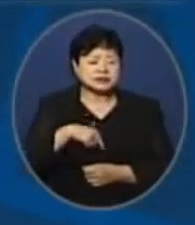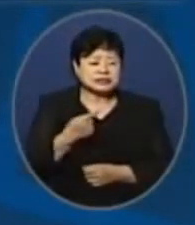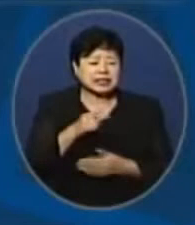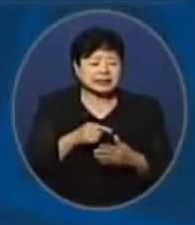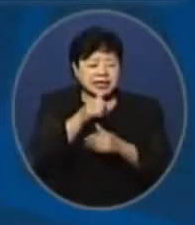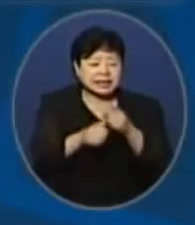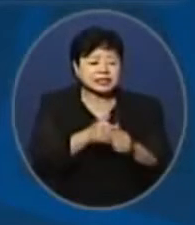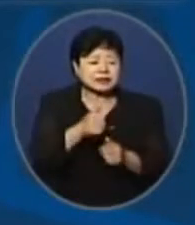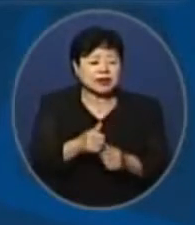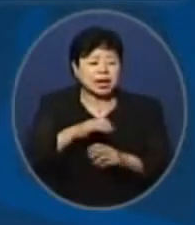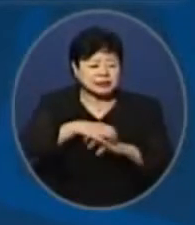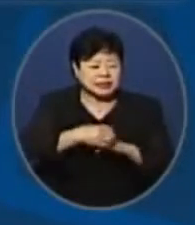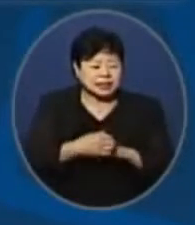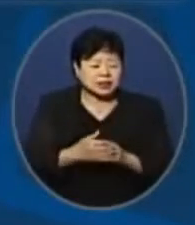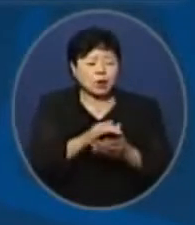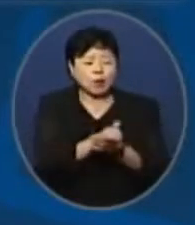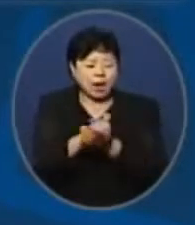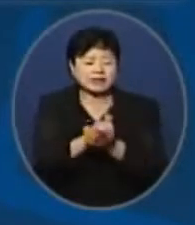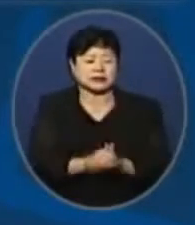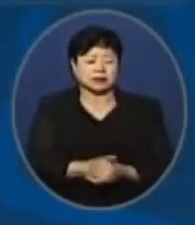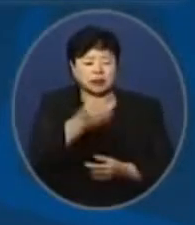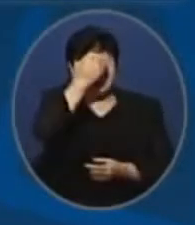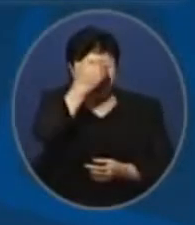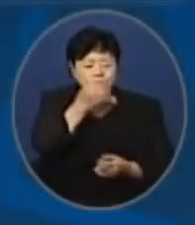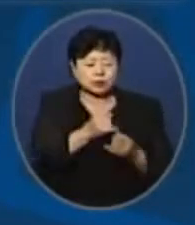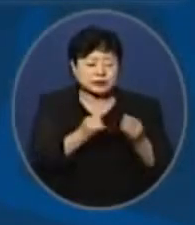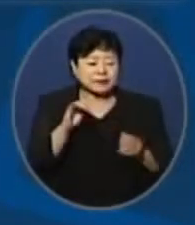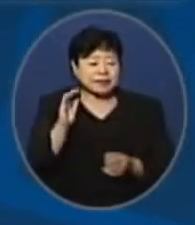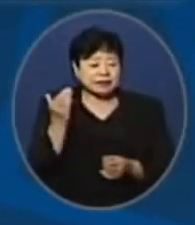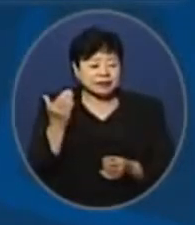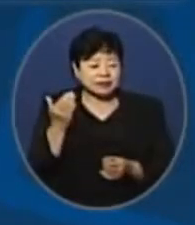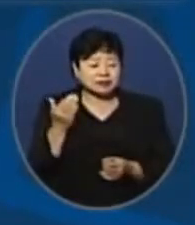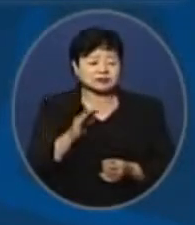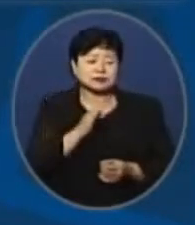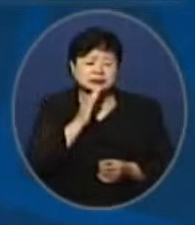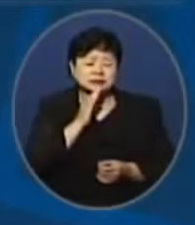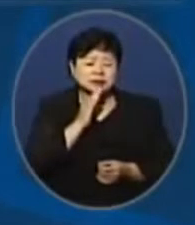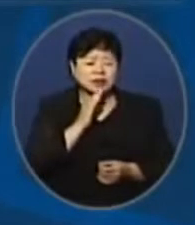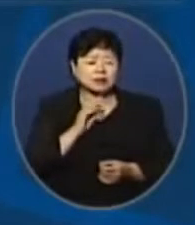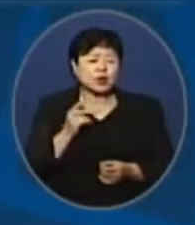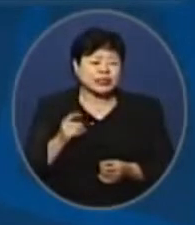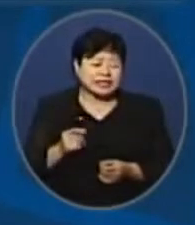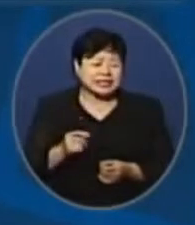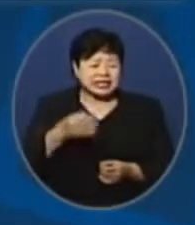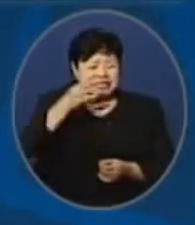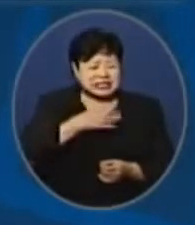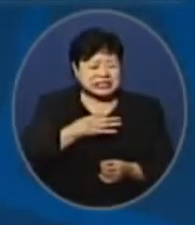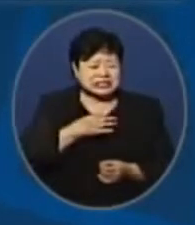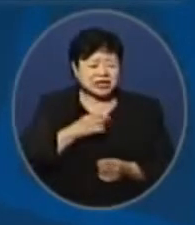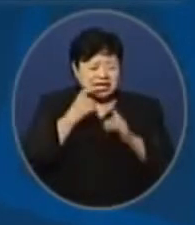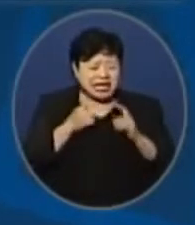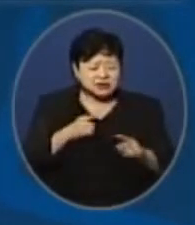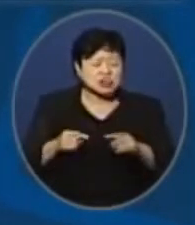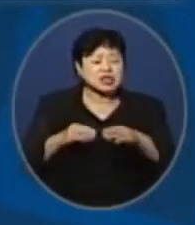안에서 하나님과 세계를 화해시켰다. 기독교인이 된다는 것은 형이상학적인 교리나 이기적 개인주의를